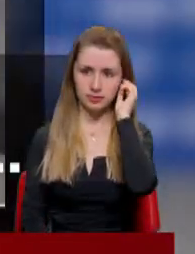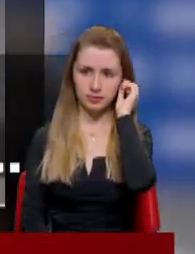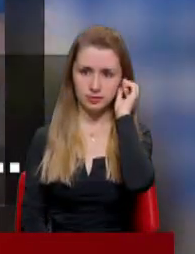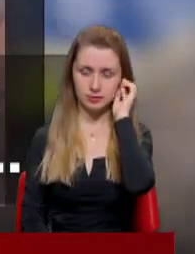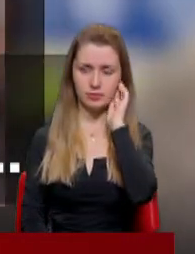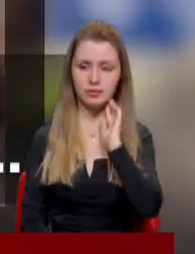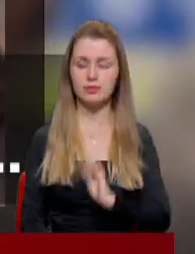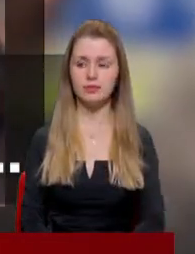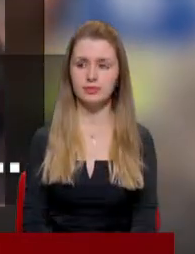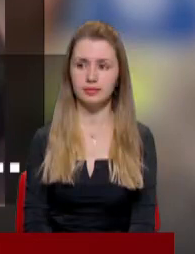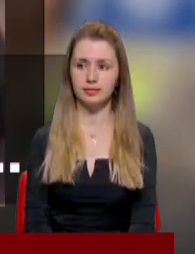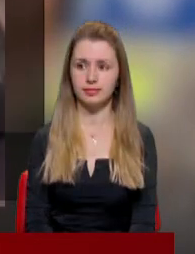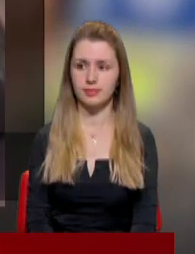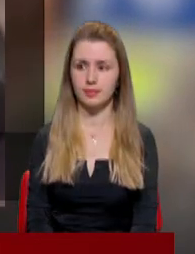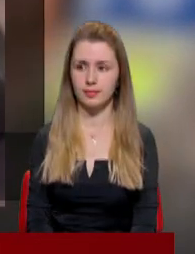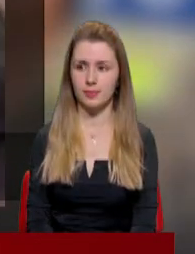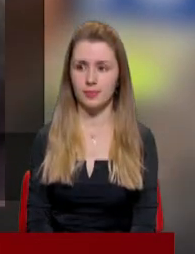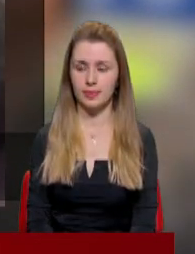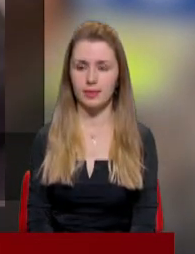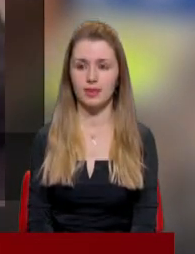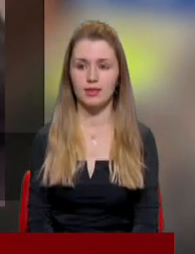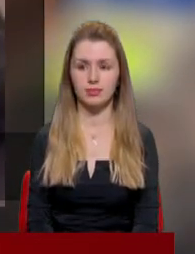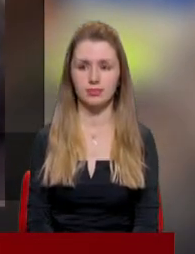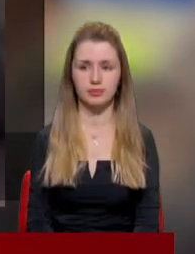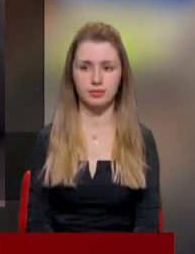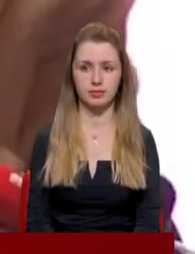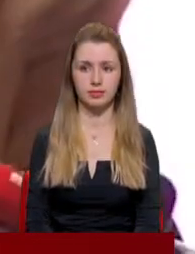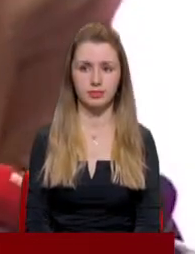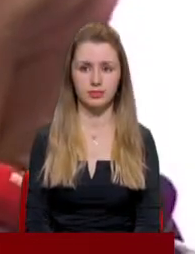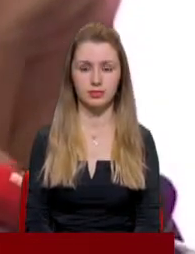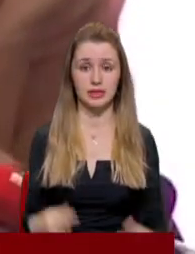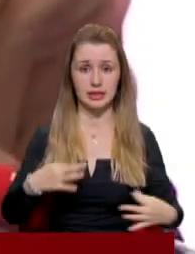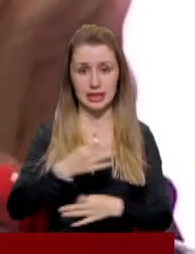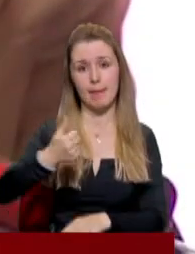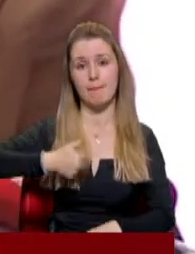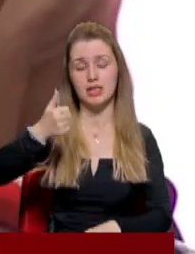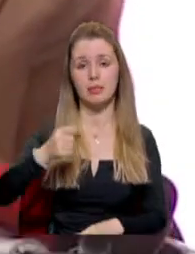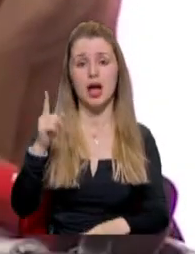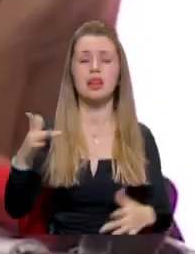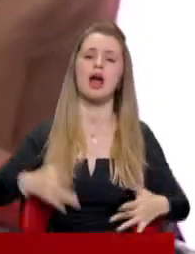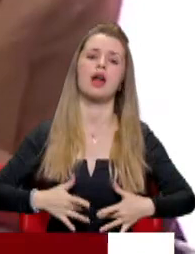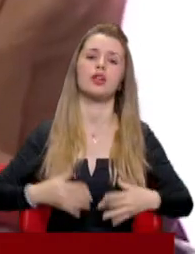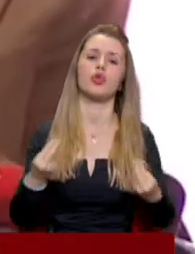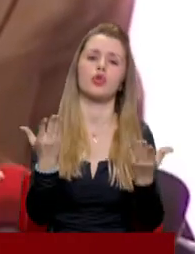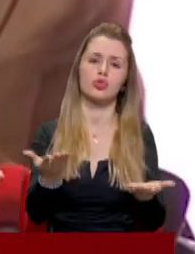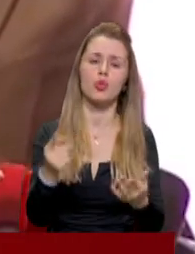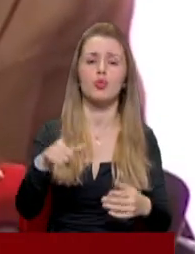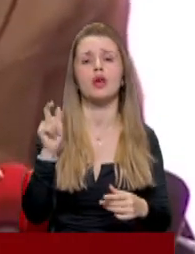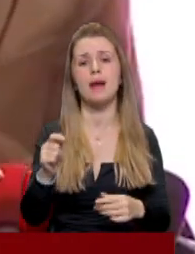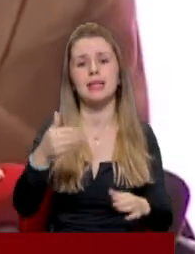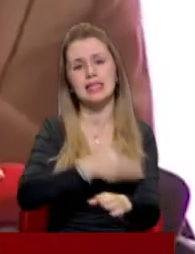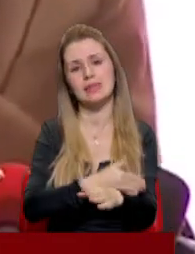kişi işe alanlar. Yetişseler ya buraya yarısını onların. İnsanlar çalışsınlar buralarda. Sayın Başkanım, Allah 1000 kere razı olsun bu